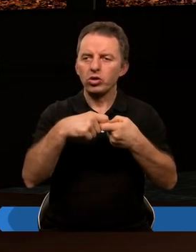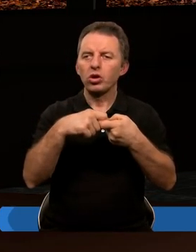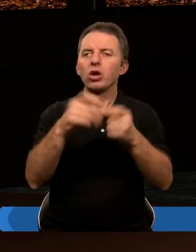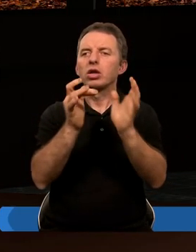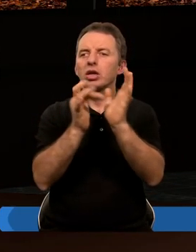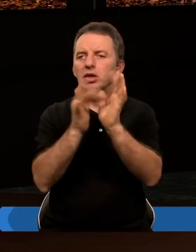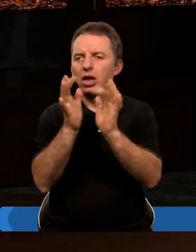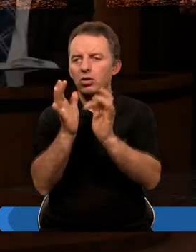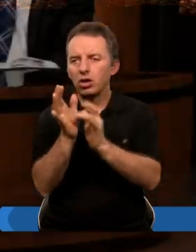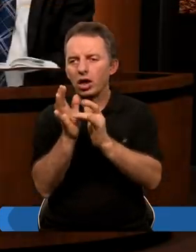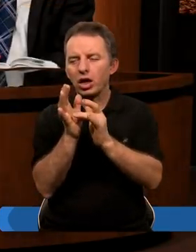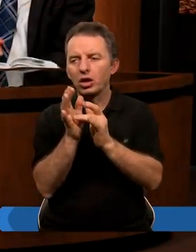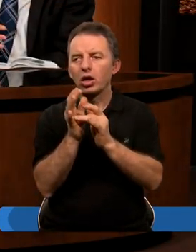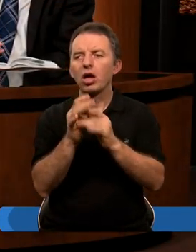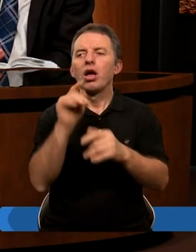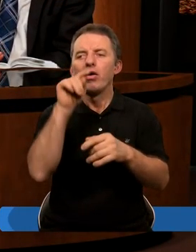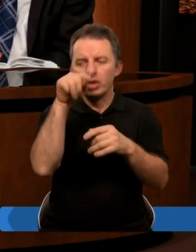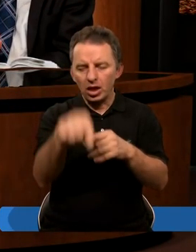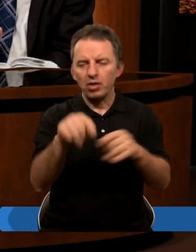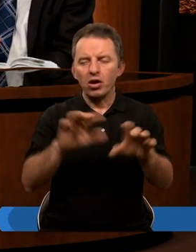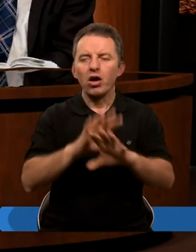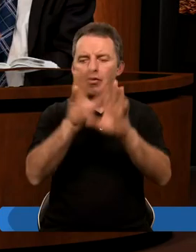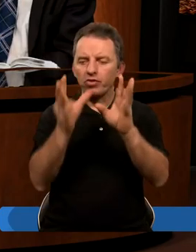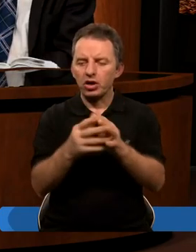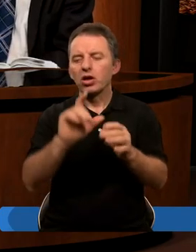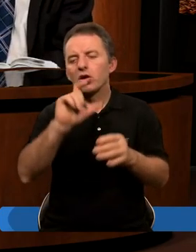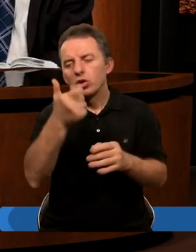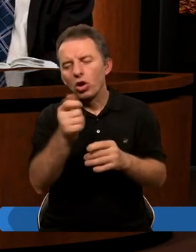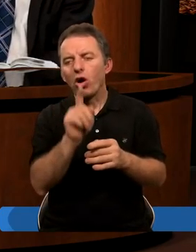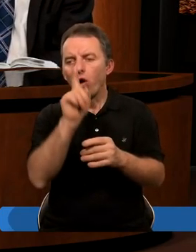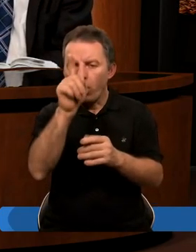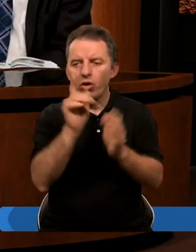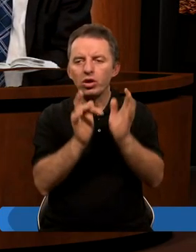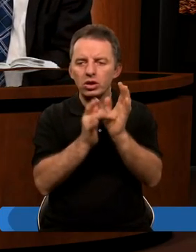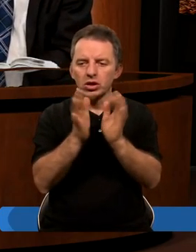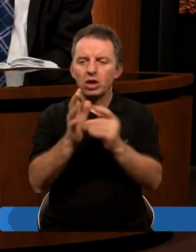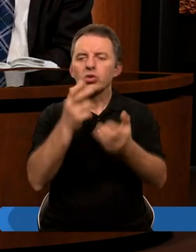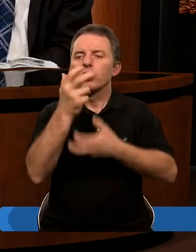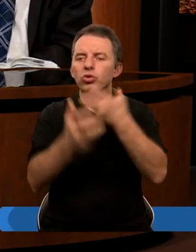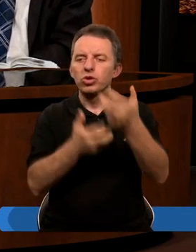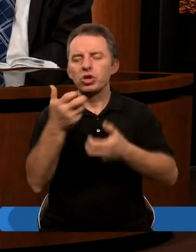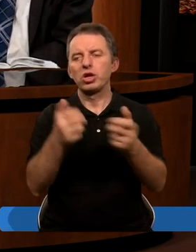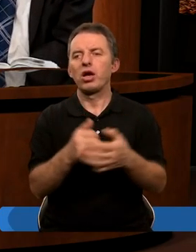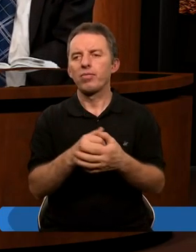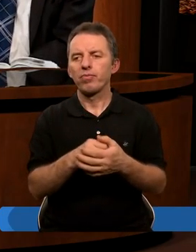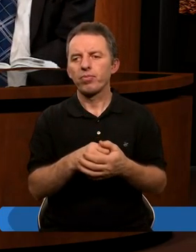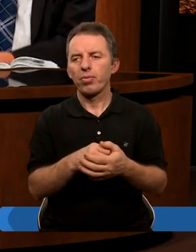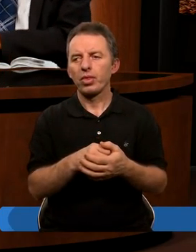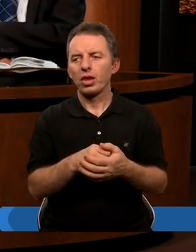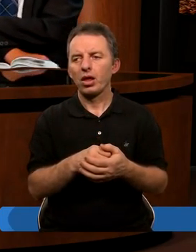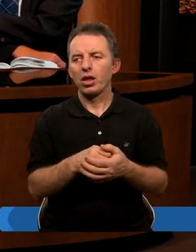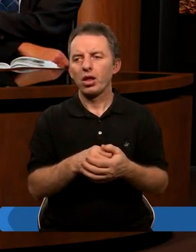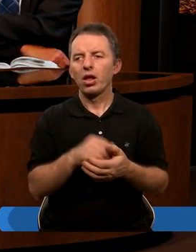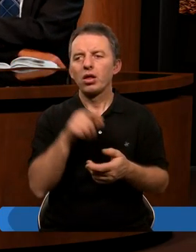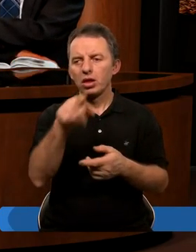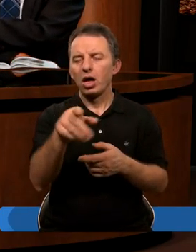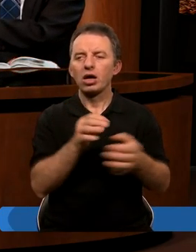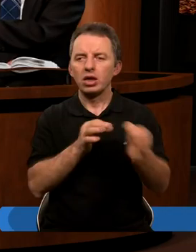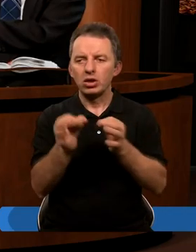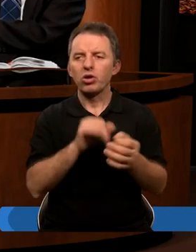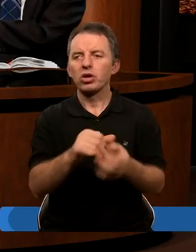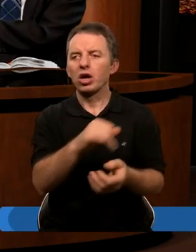Jezusem Chrystusem, z tym wszystkim, co On dla nas uczynił. W nas jest bakteria